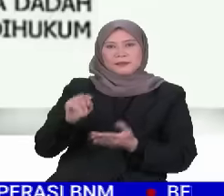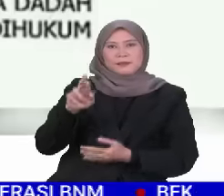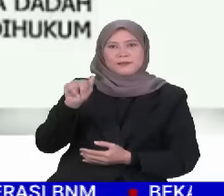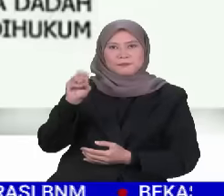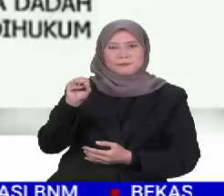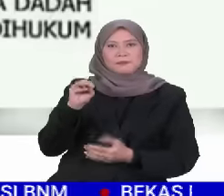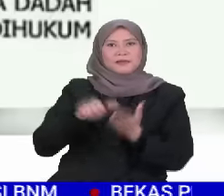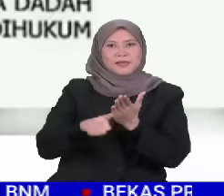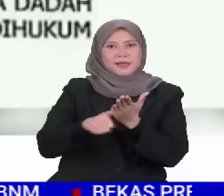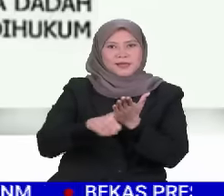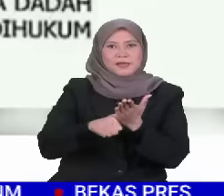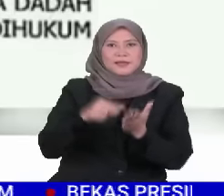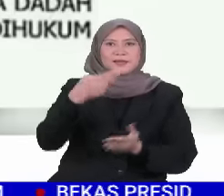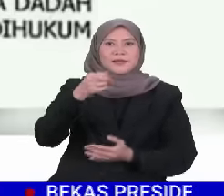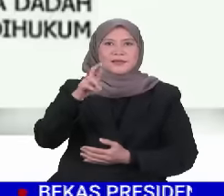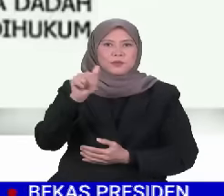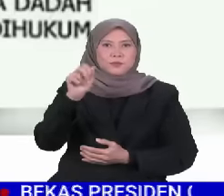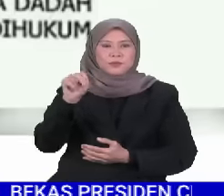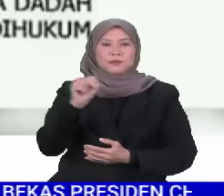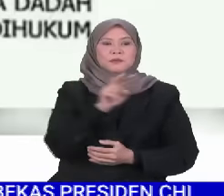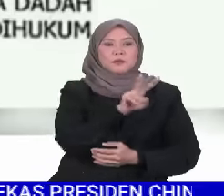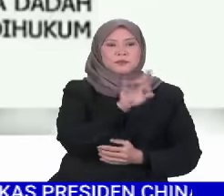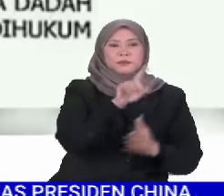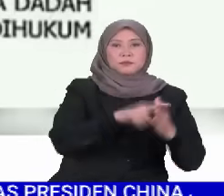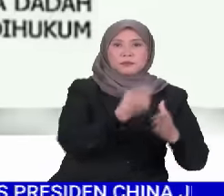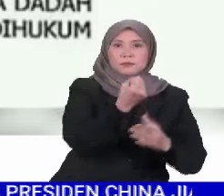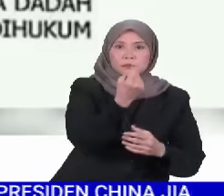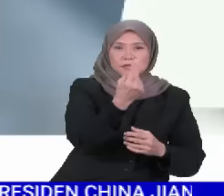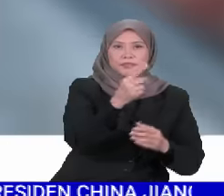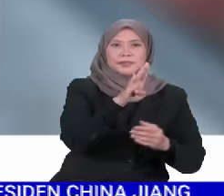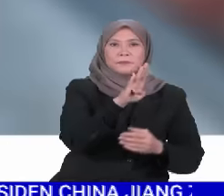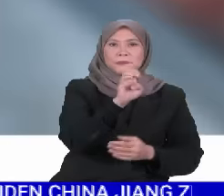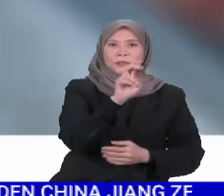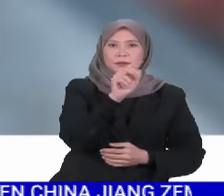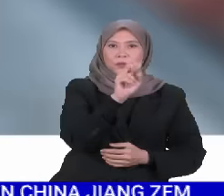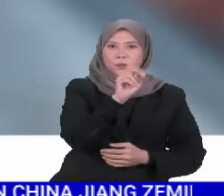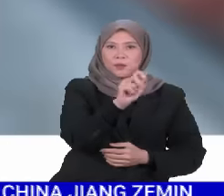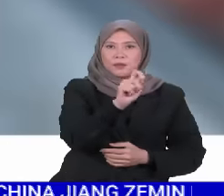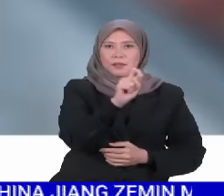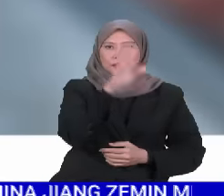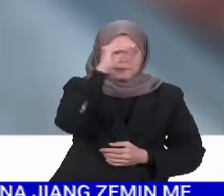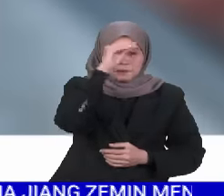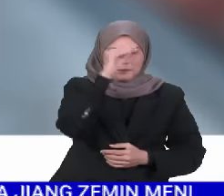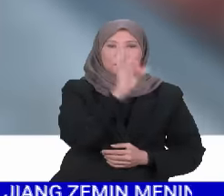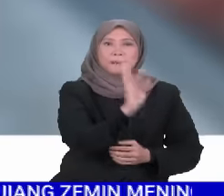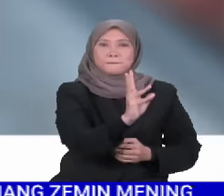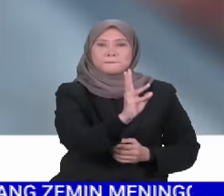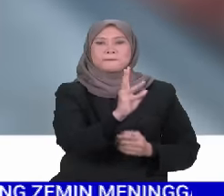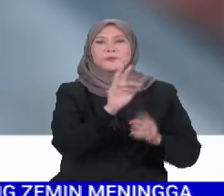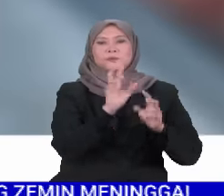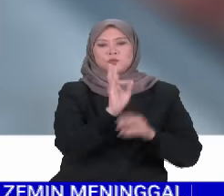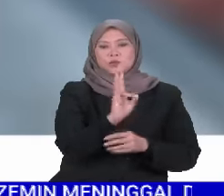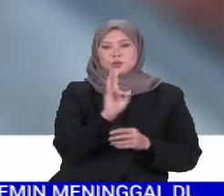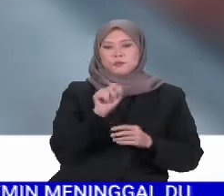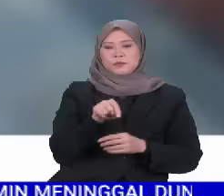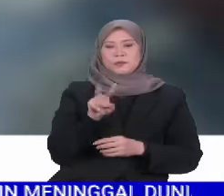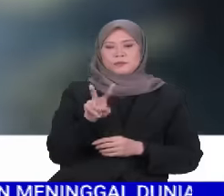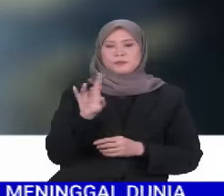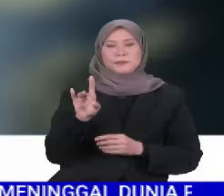dipercayai jenis heroin mereka dapat 28 November dibentuk 6 lelaki ditahan beserta tujuh perburuhan